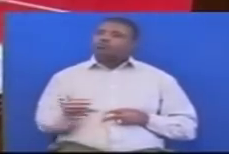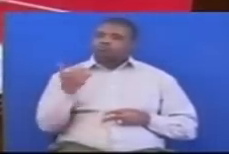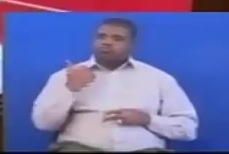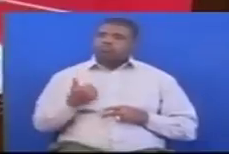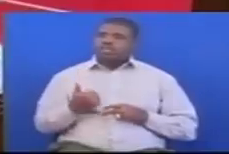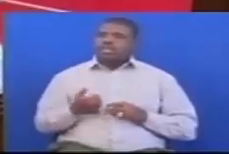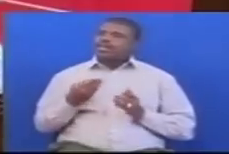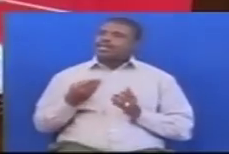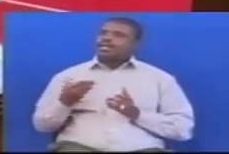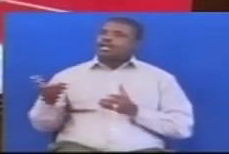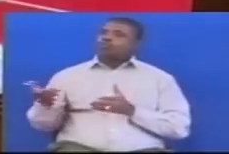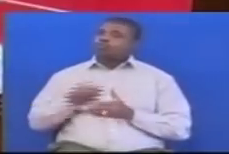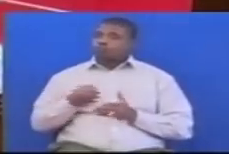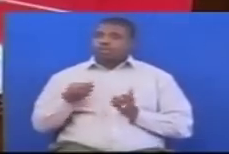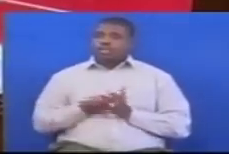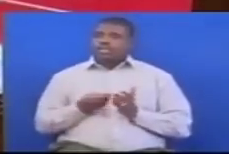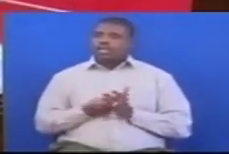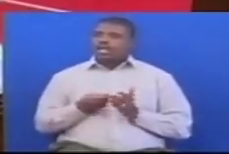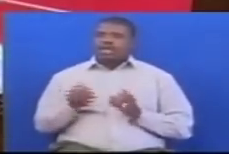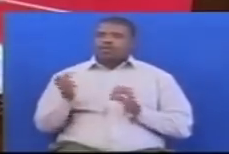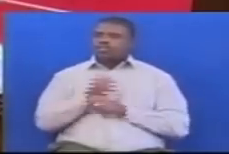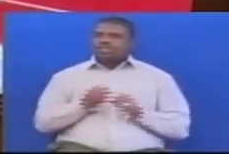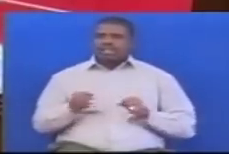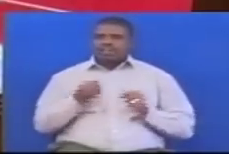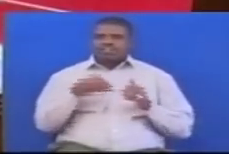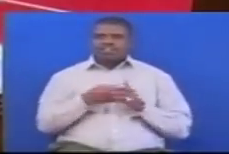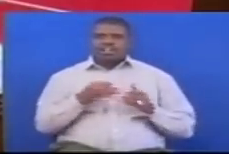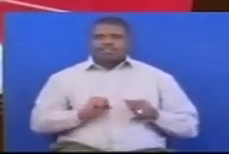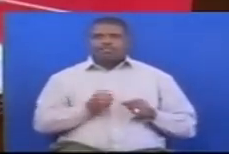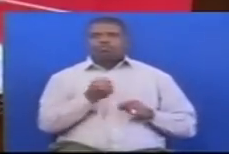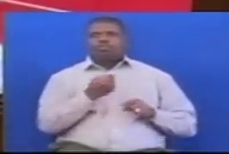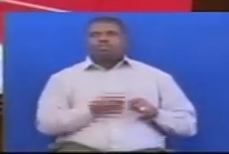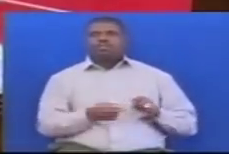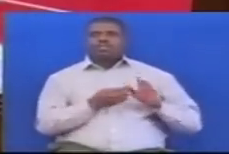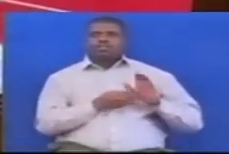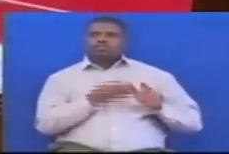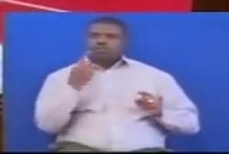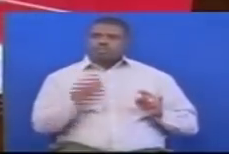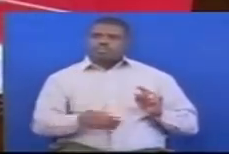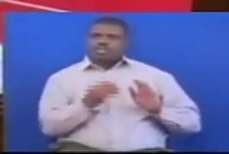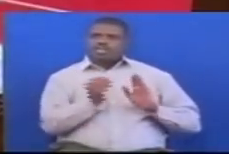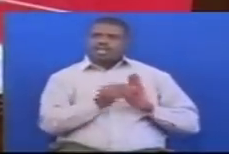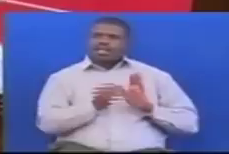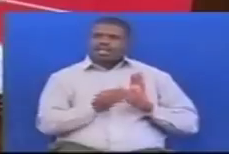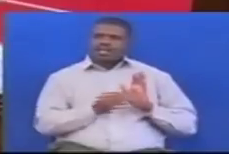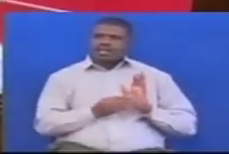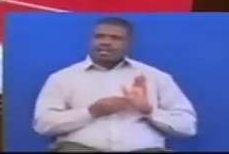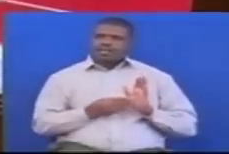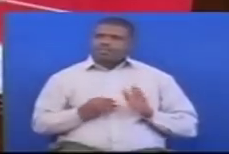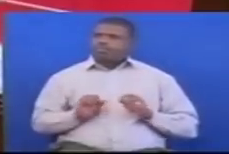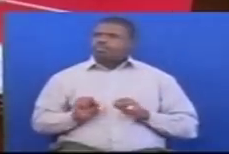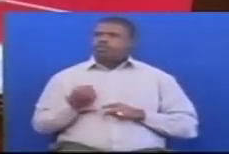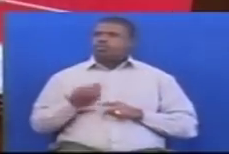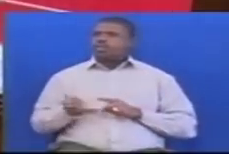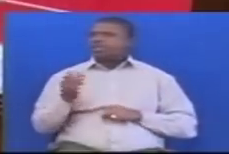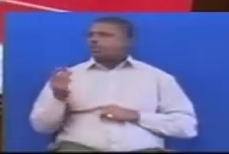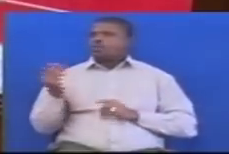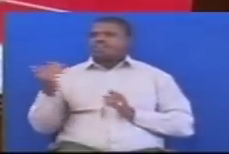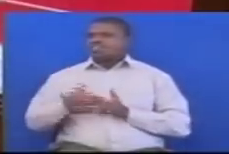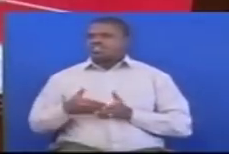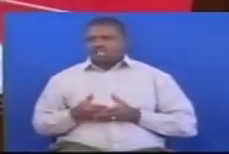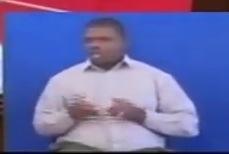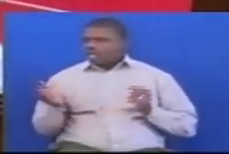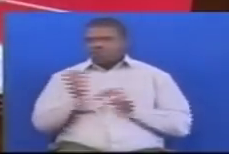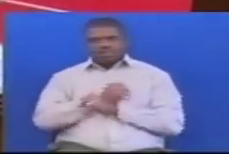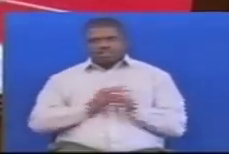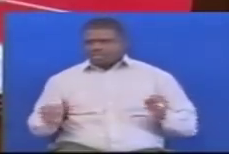ile bwawa thamani yake ifike milioni 900 wakati ukipiga hesabu za haraka haraka ile bwawa ifike hata milioni 300.